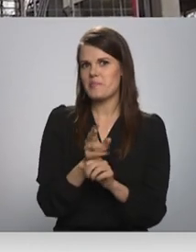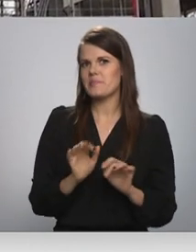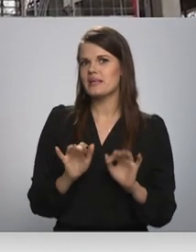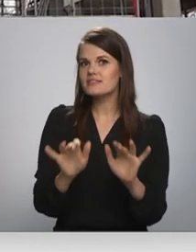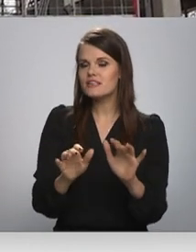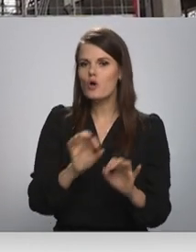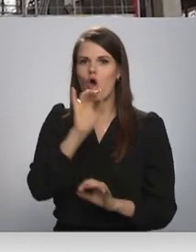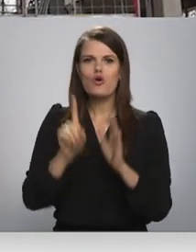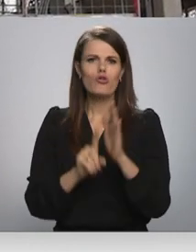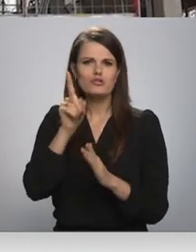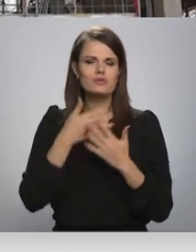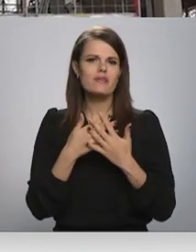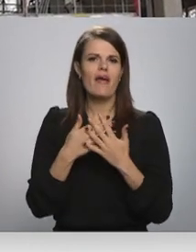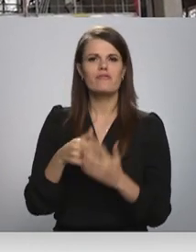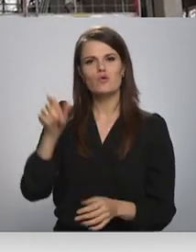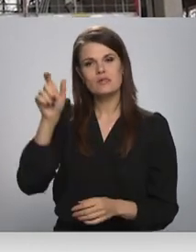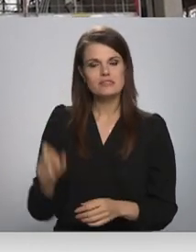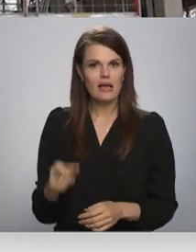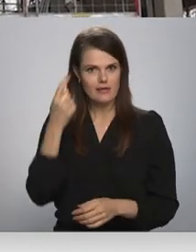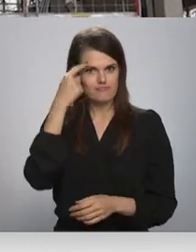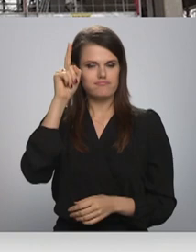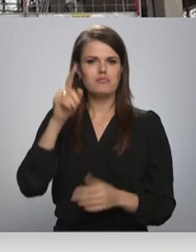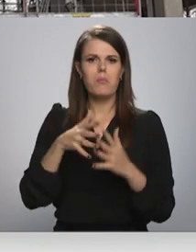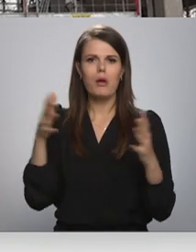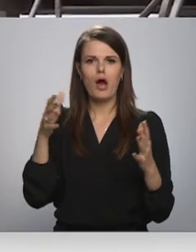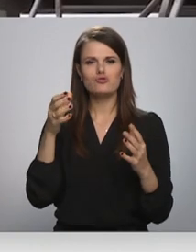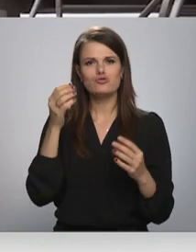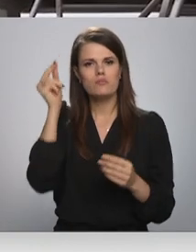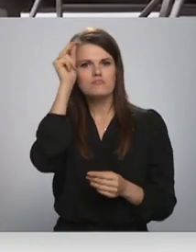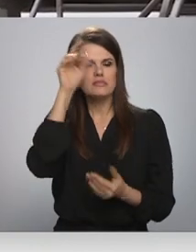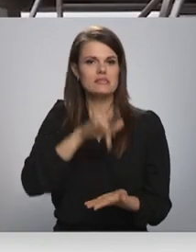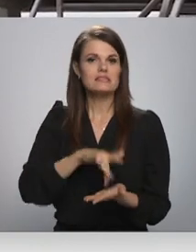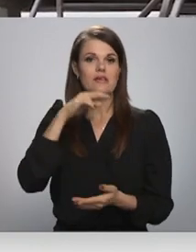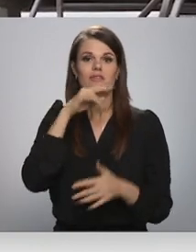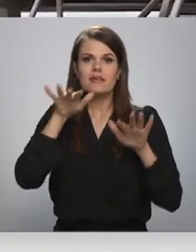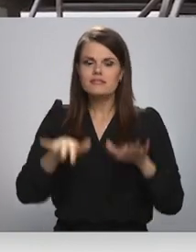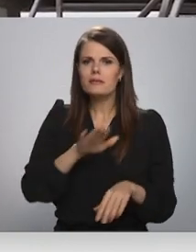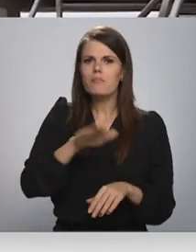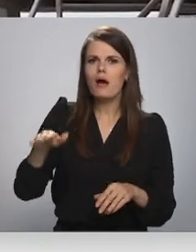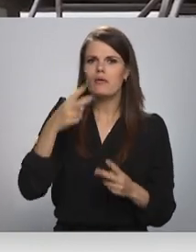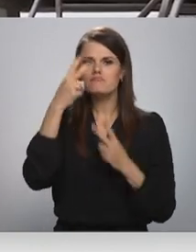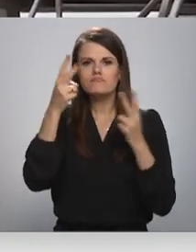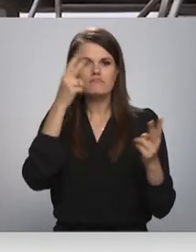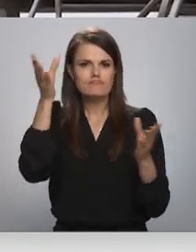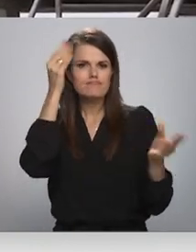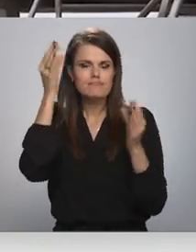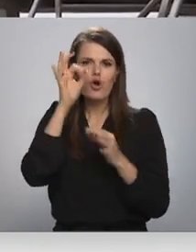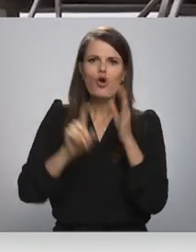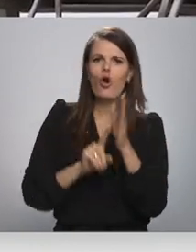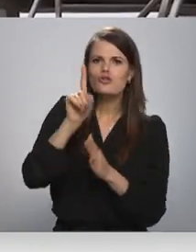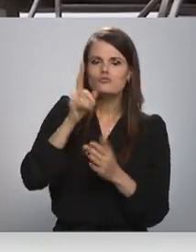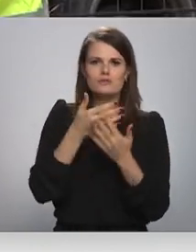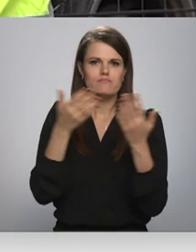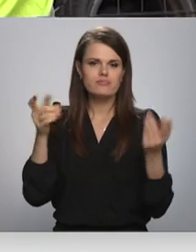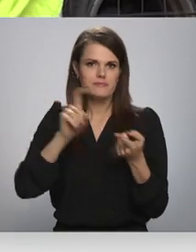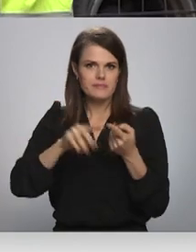Kosmosa entuziasts Pauls Irbiņs ideju par plašu izziņas centru Cēsīs, kurā bērniem smeltie zināšanas par kosmosu un ar to saistītām